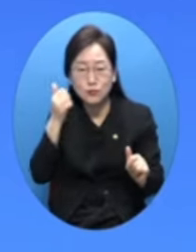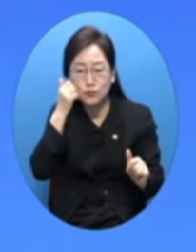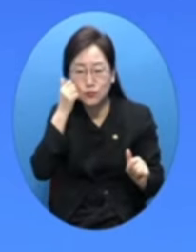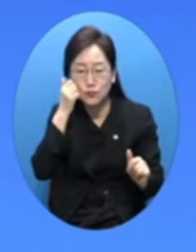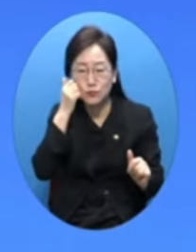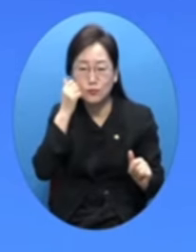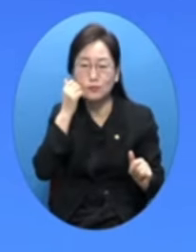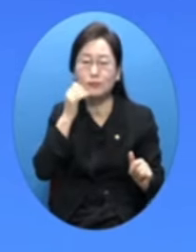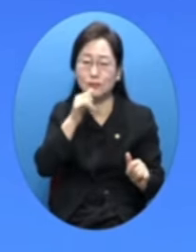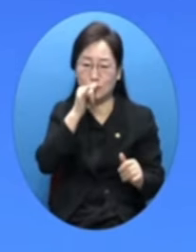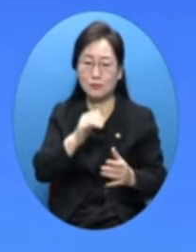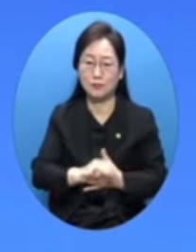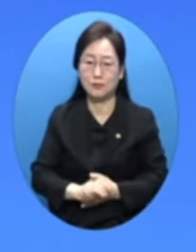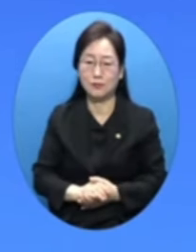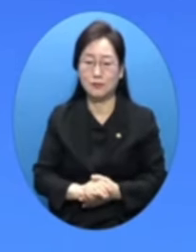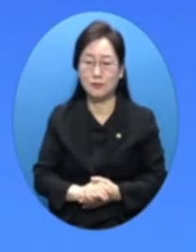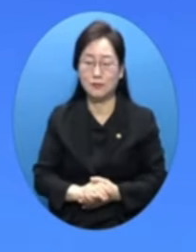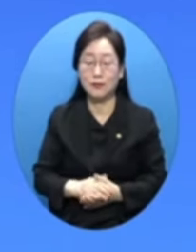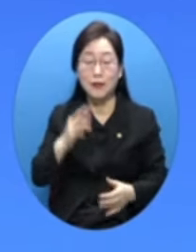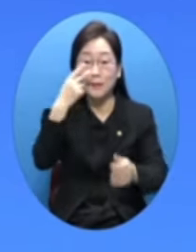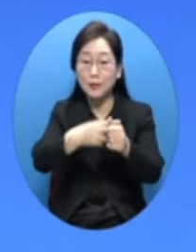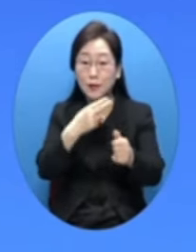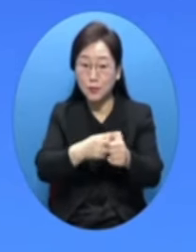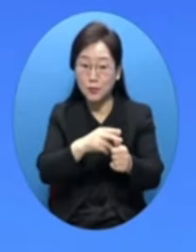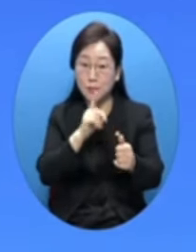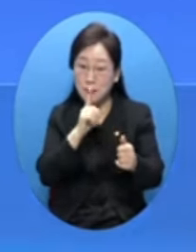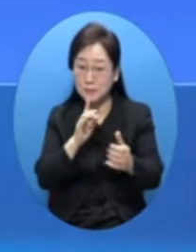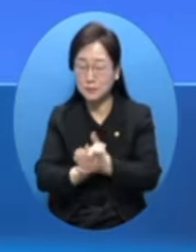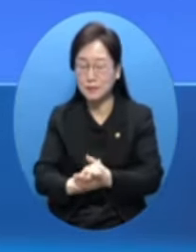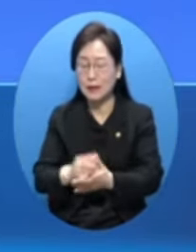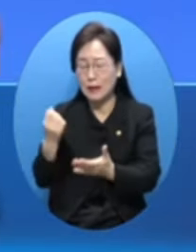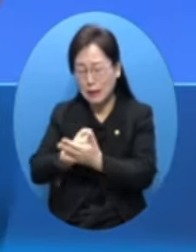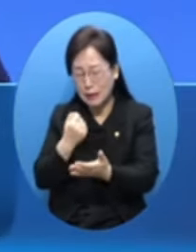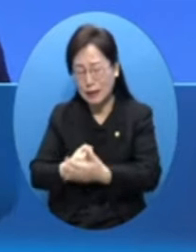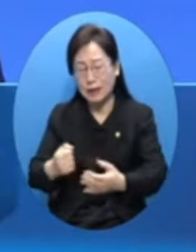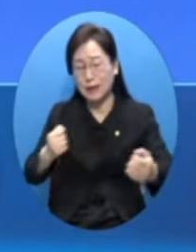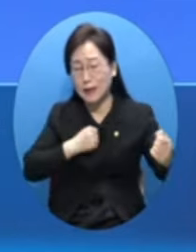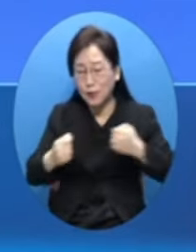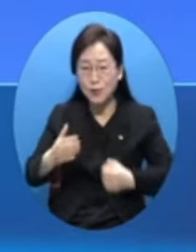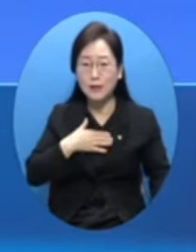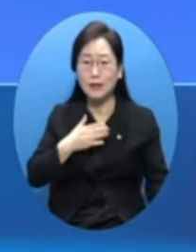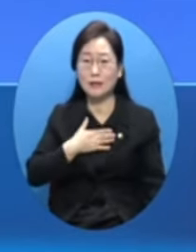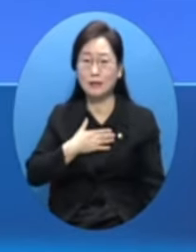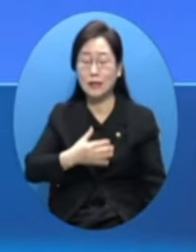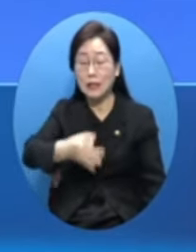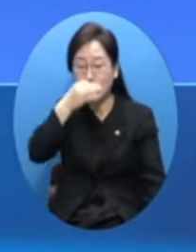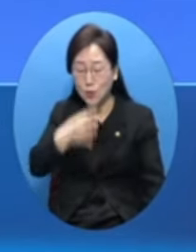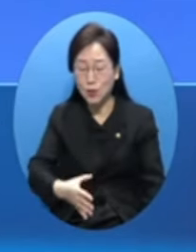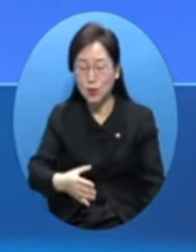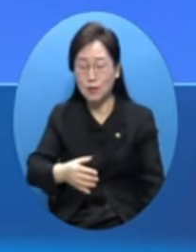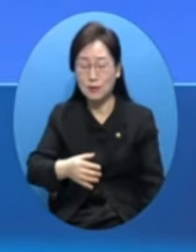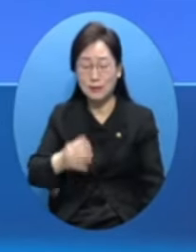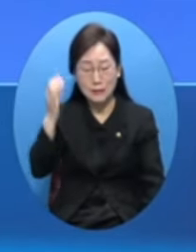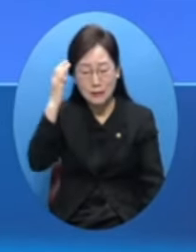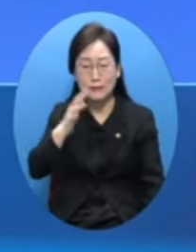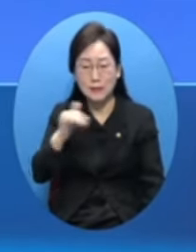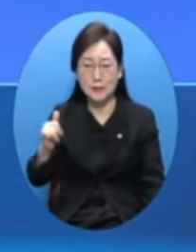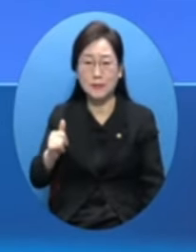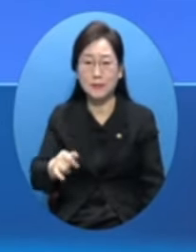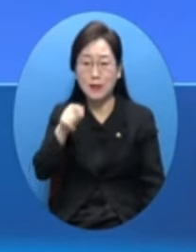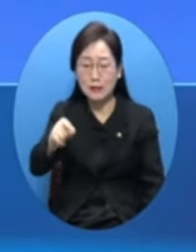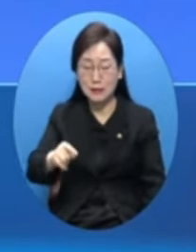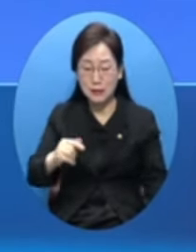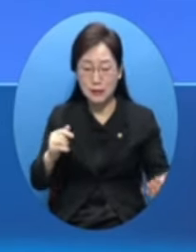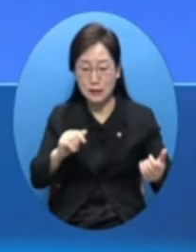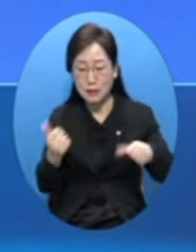있습니다. 사도 바울과 같이 그들은 탄식합니다. 오호라, 나는 곤고한 사람이로다. 이